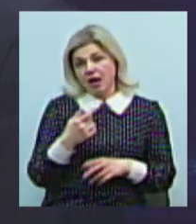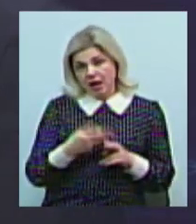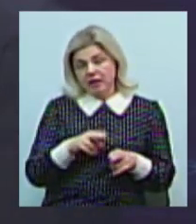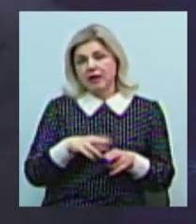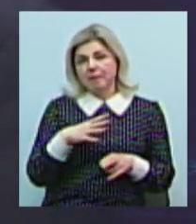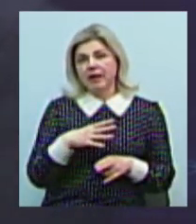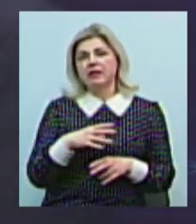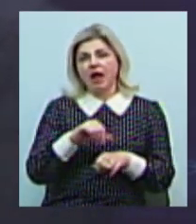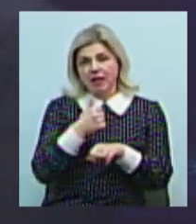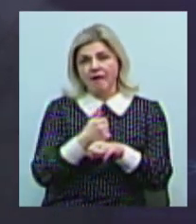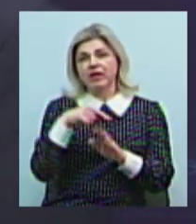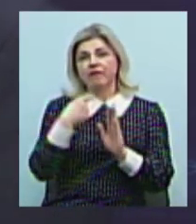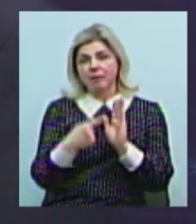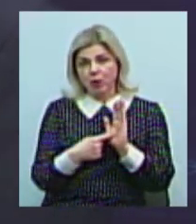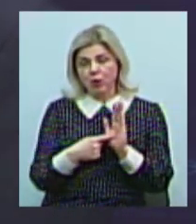проводится слушание